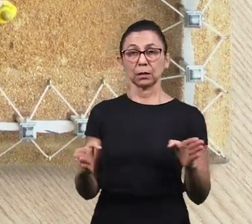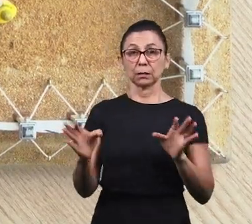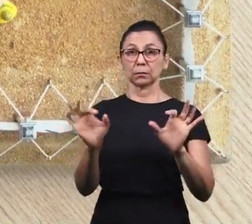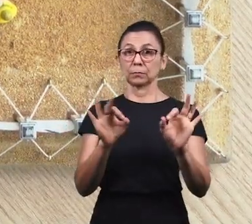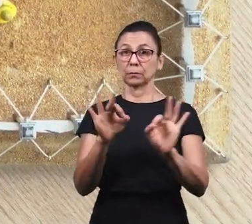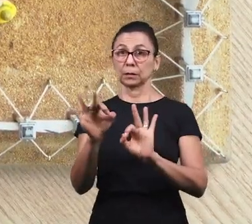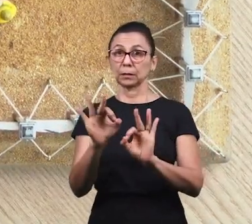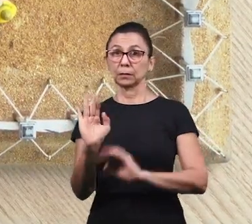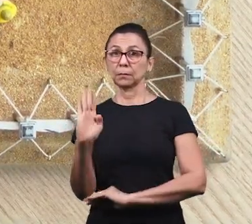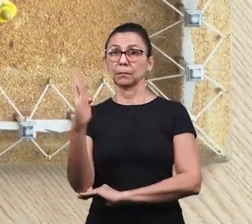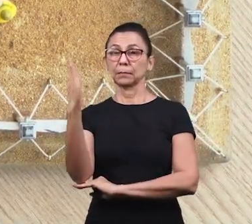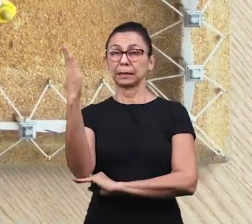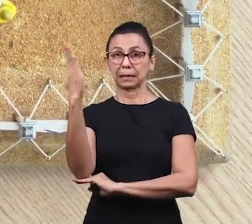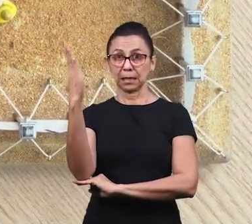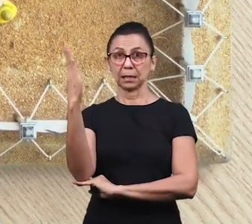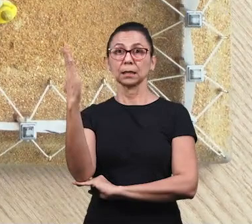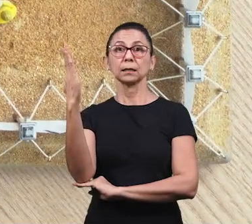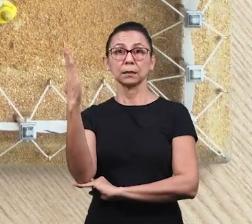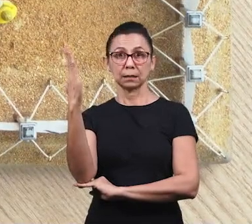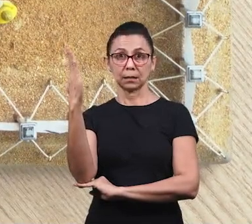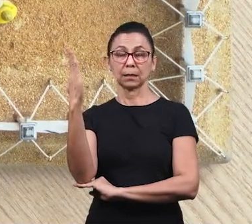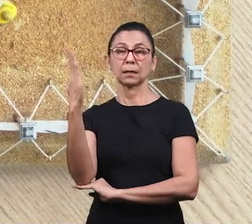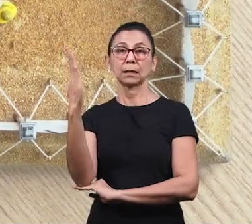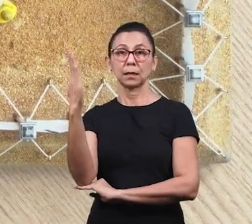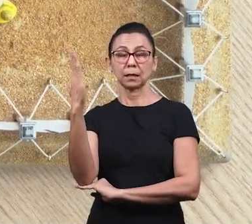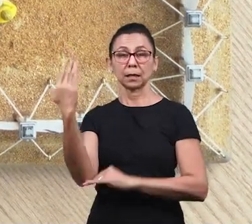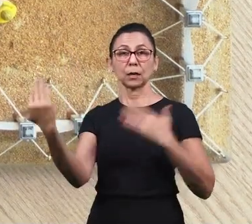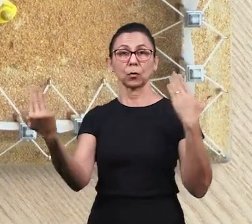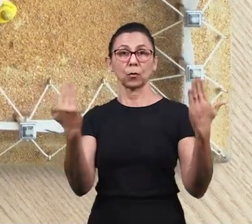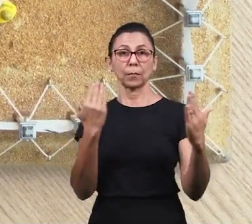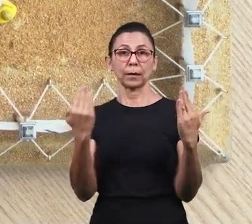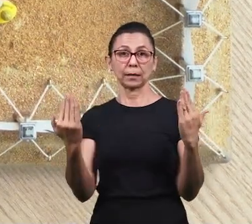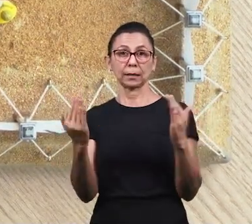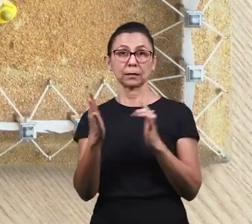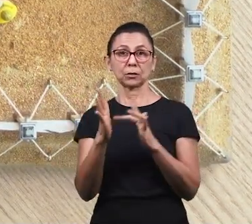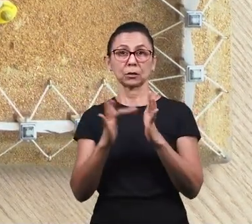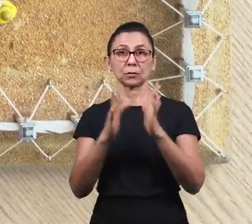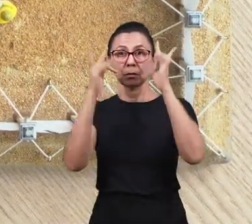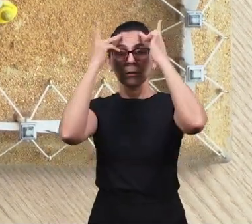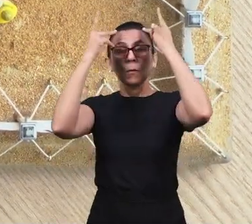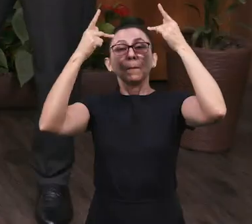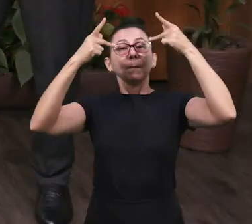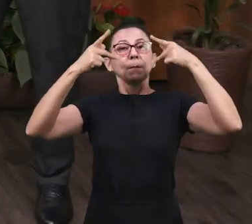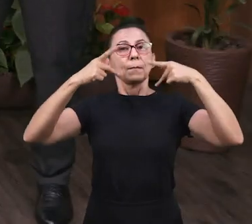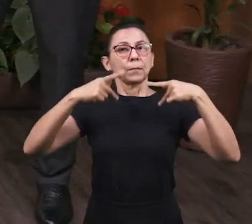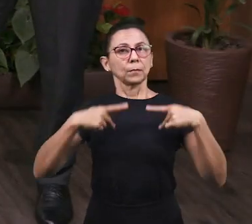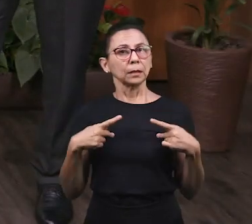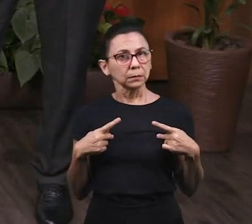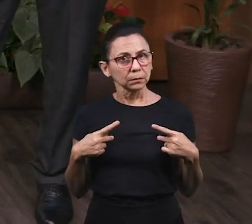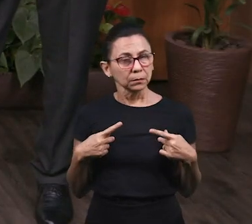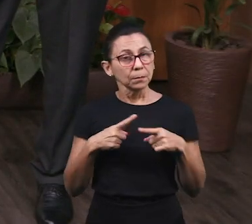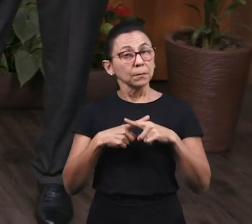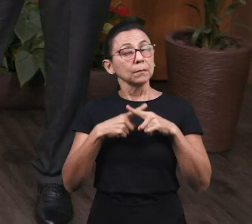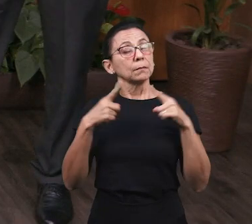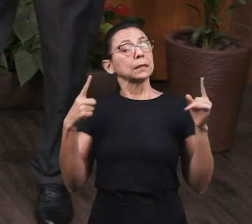déjà cité l'humanité du Seigneur Jésus, mais aussi